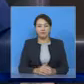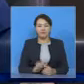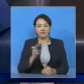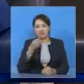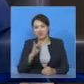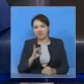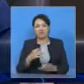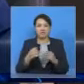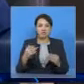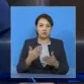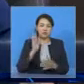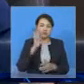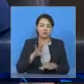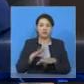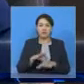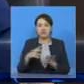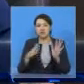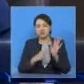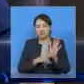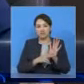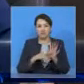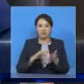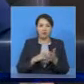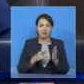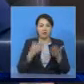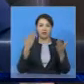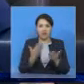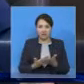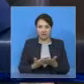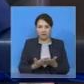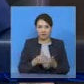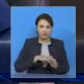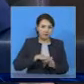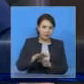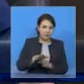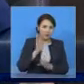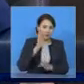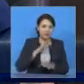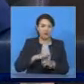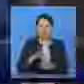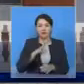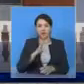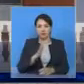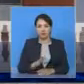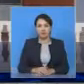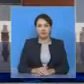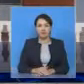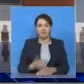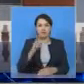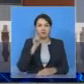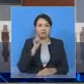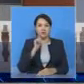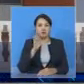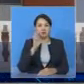деген жерден су тартылып 8 ұңғымадан қазір олар толық ауыз сумен қамтамасыз етіліп отыр. Әзірге су